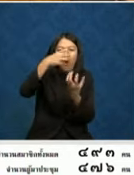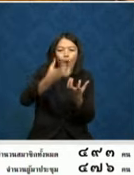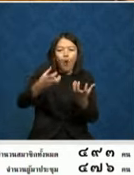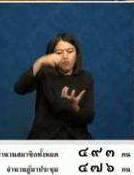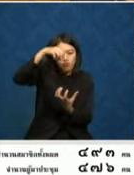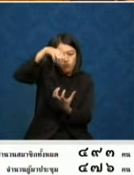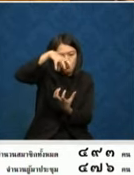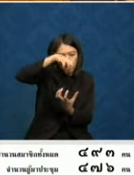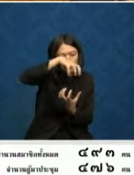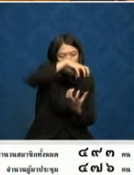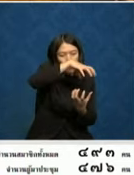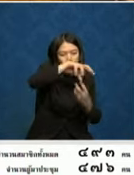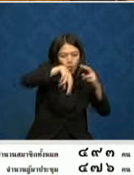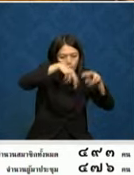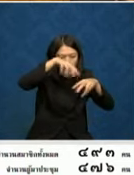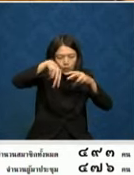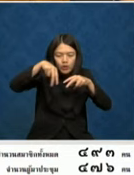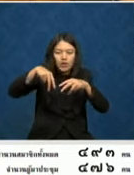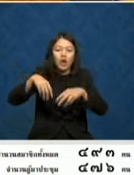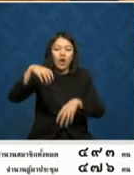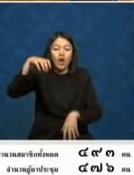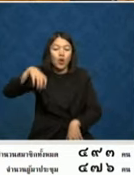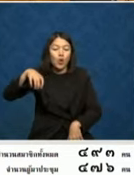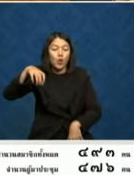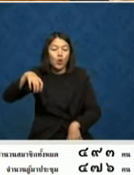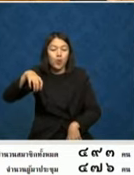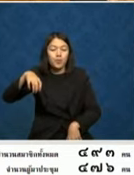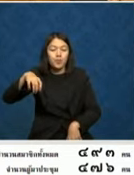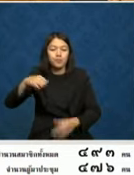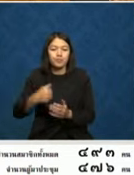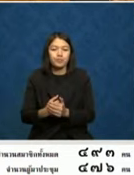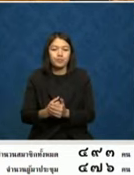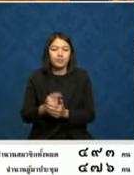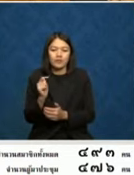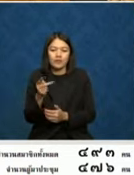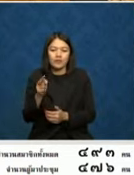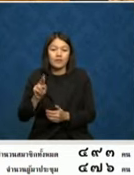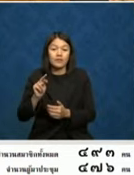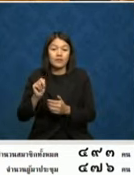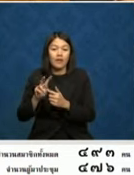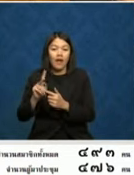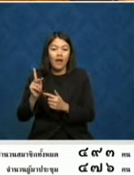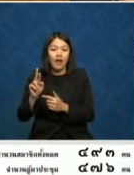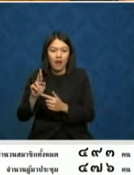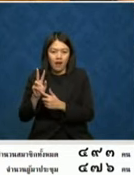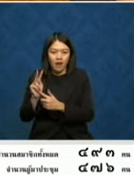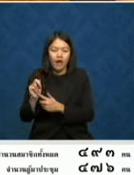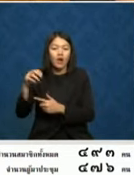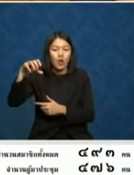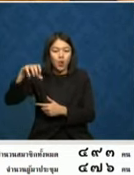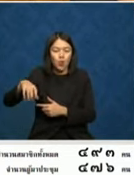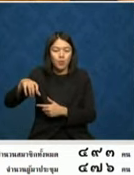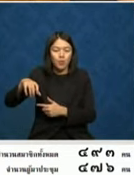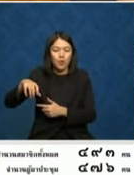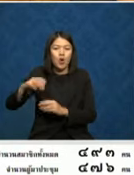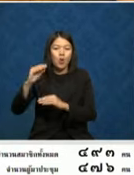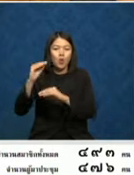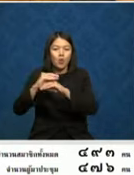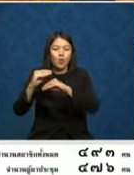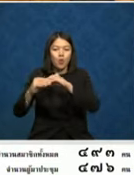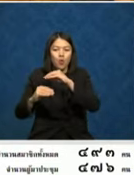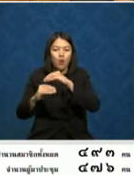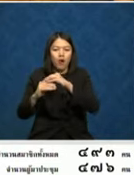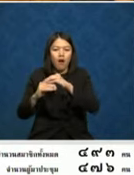ไปนะครับในส่วนของกรมธนารักษ์ผมต้องเรียนต่อท่านสมาชิกว่าปัจจุบันนี้นะครับกรมธนารักษ์มีโครงการธน